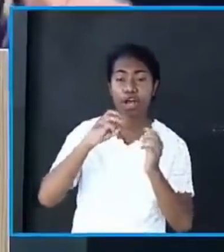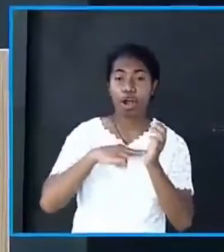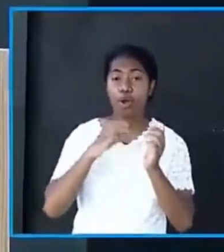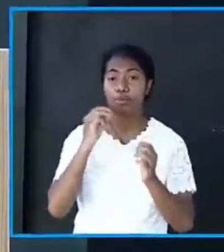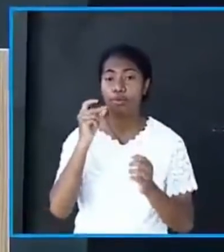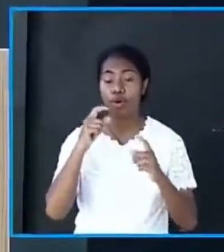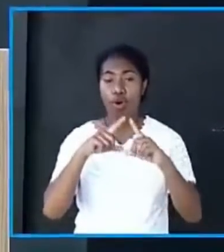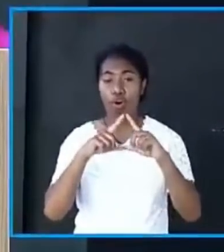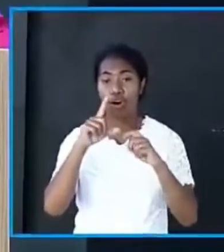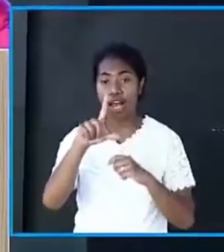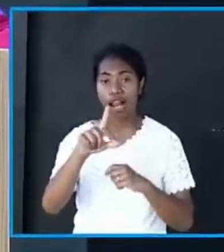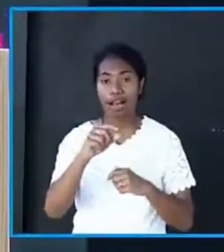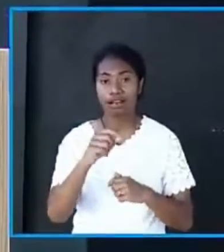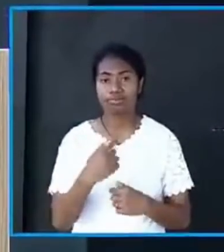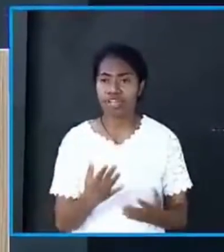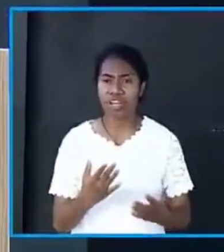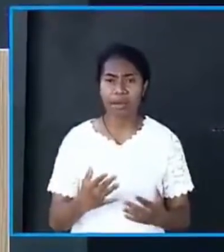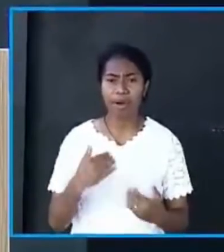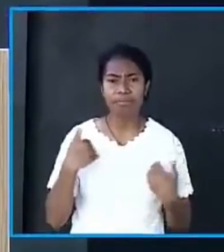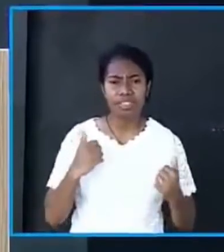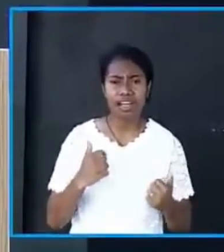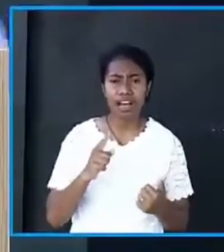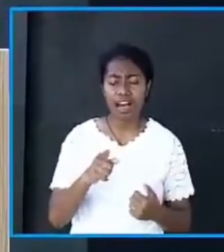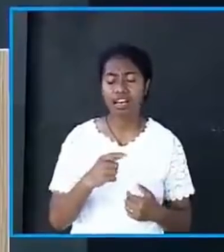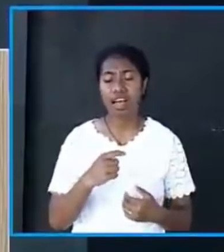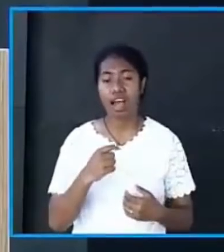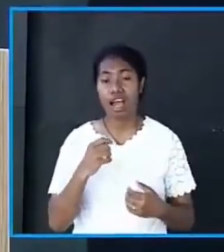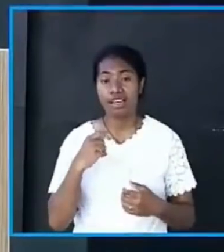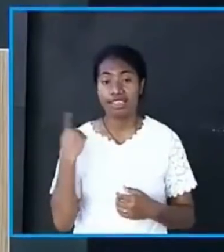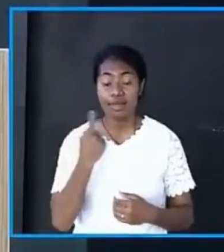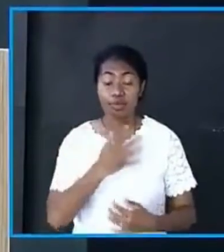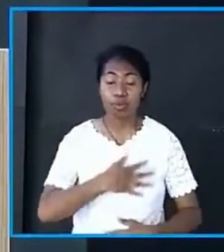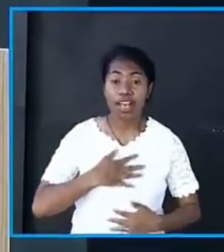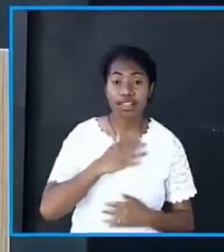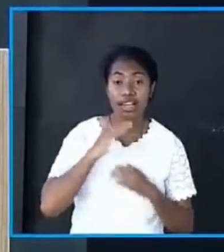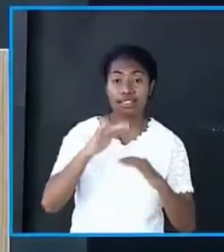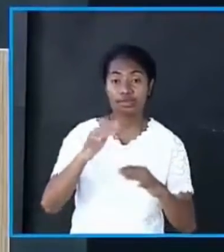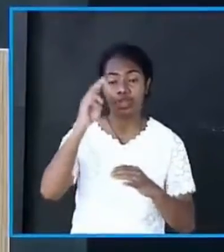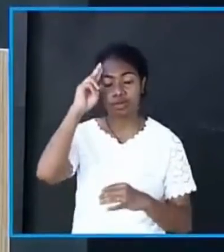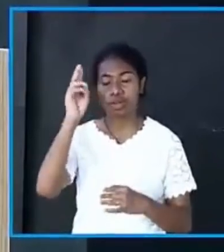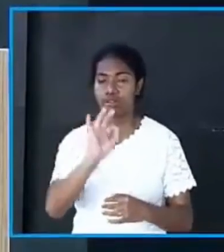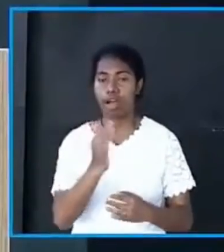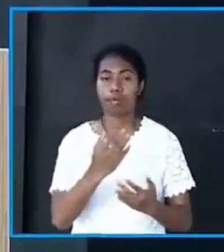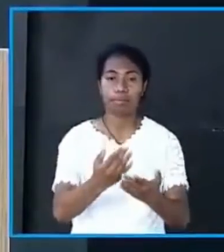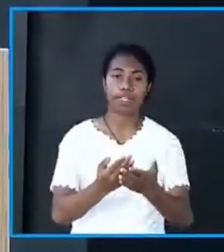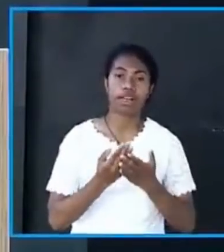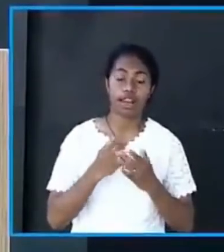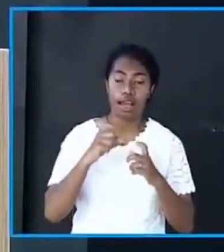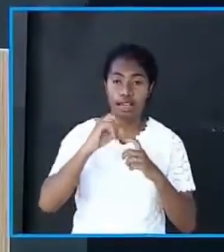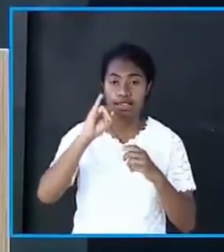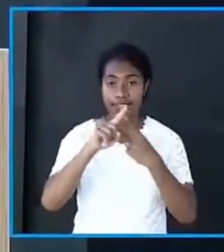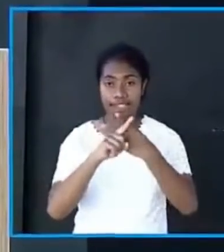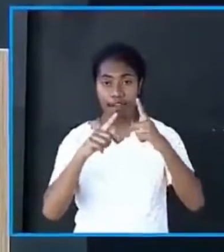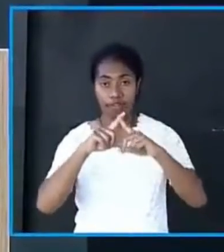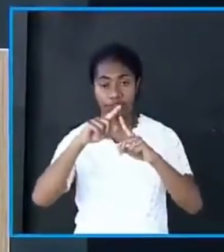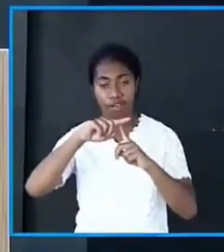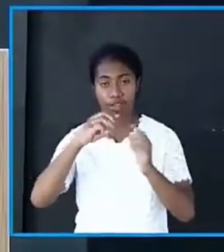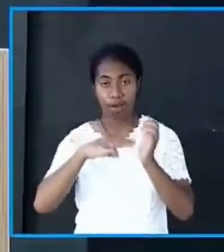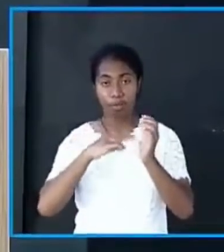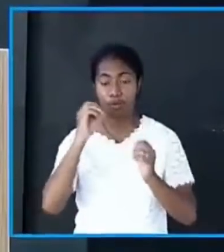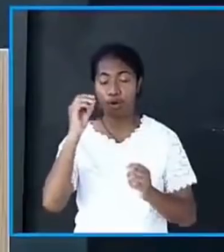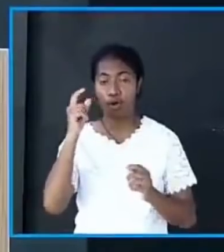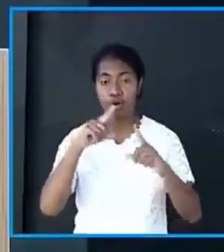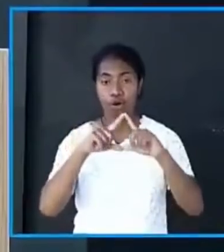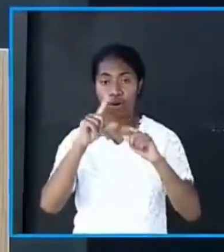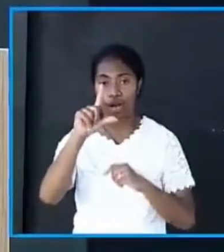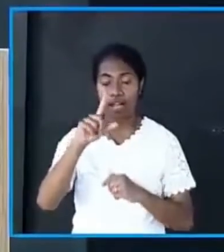karena binatang tidak diciptakan menurut gambar dan rupa Allah manusia diciptakan menurut gambar dan rupa Allah sifat moral diberikan begitu sifat